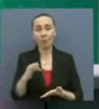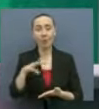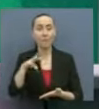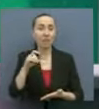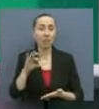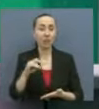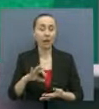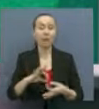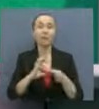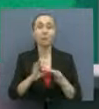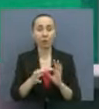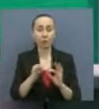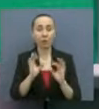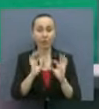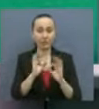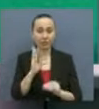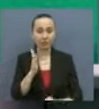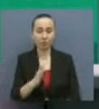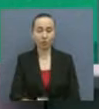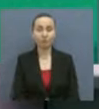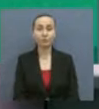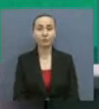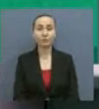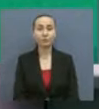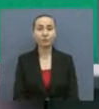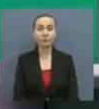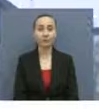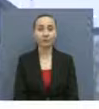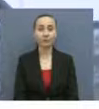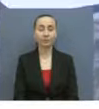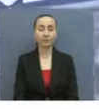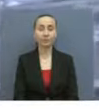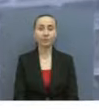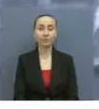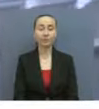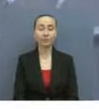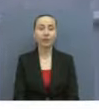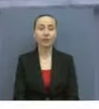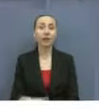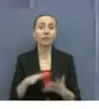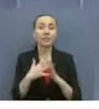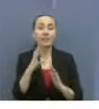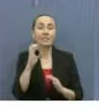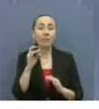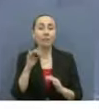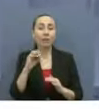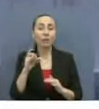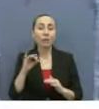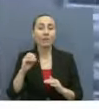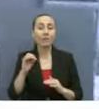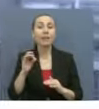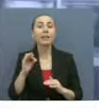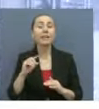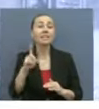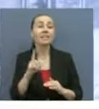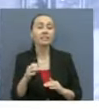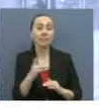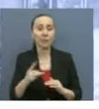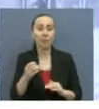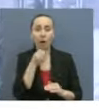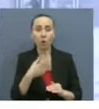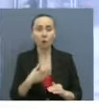Маржикбаева. Подробнее в сюжете моего коллеги Нурсултана Ибраева. Село Симферопольское Зерендинского района имеет хорошие перспективы